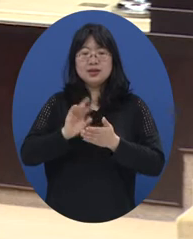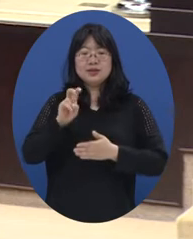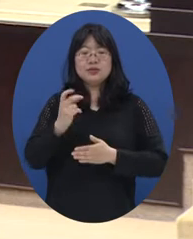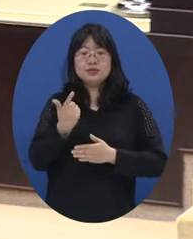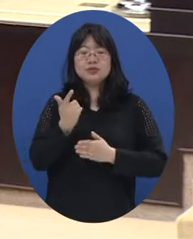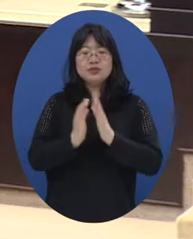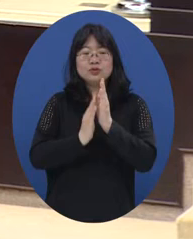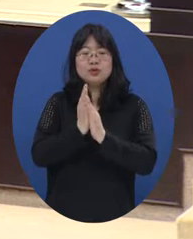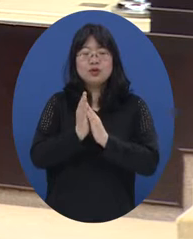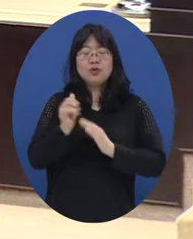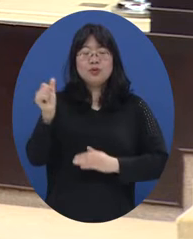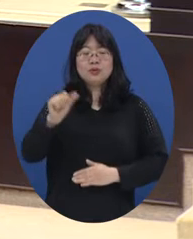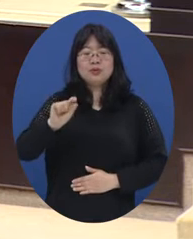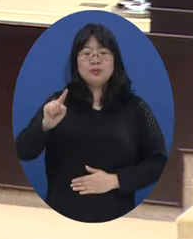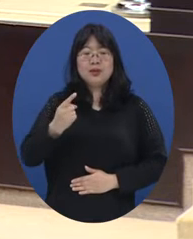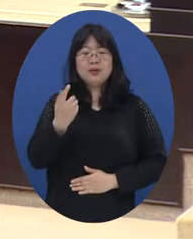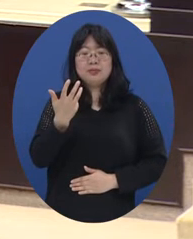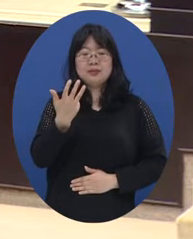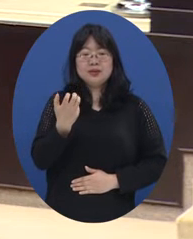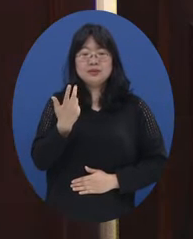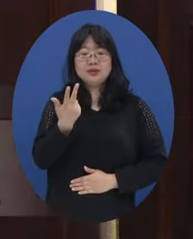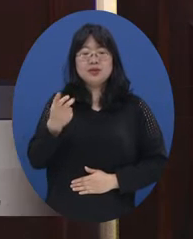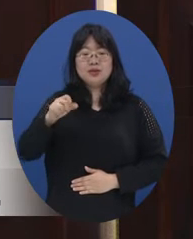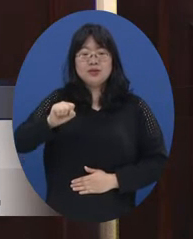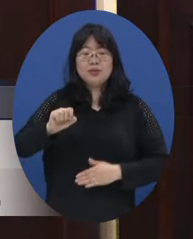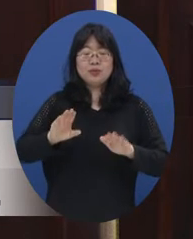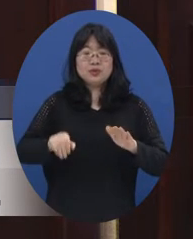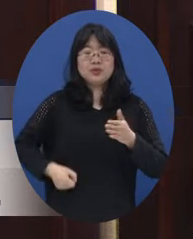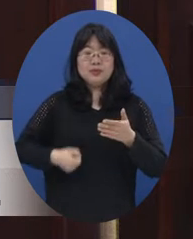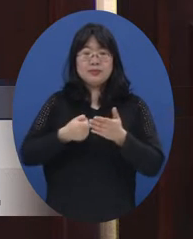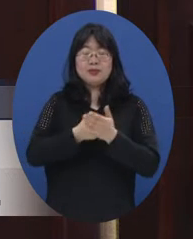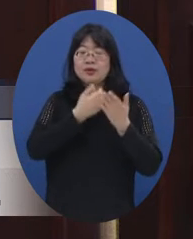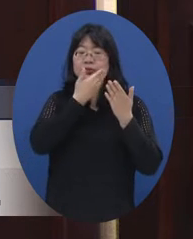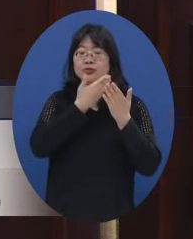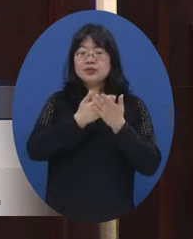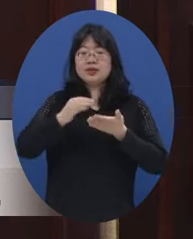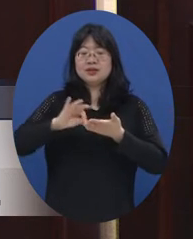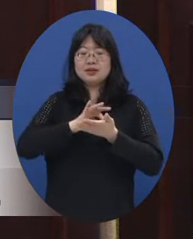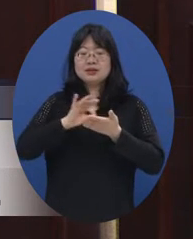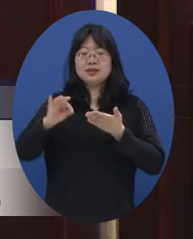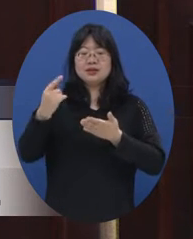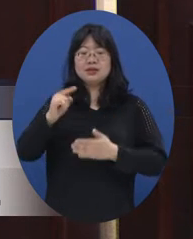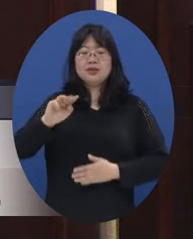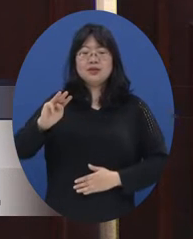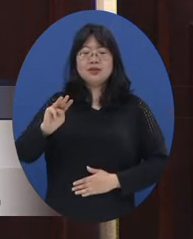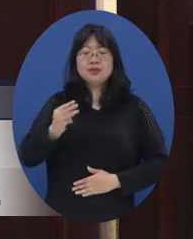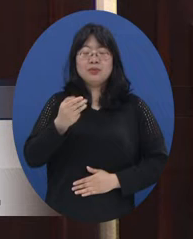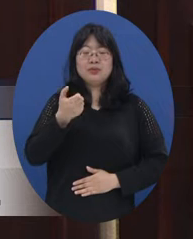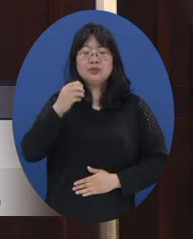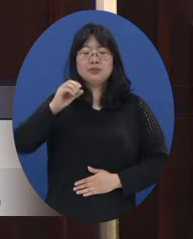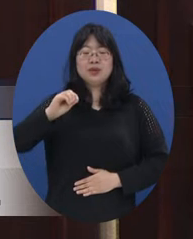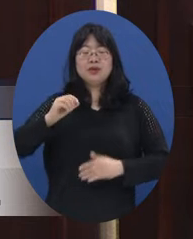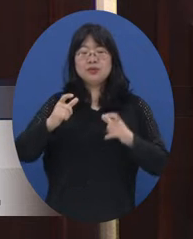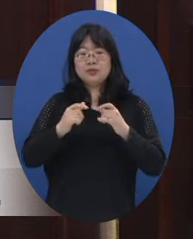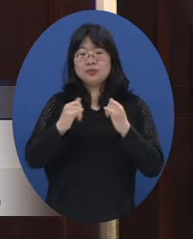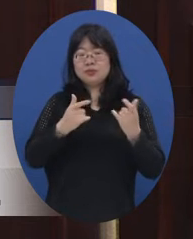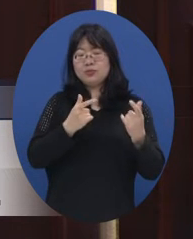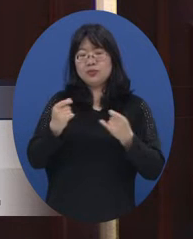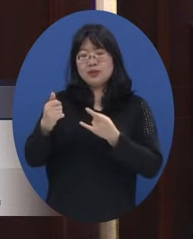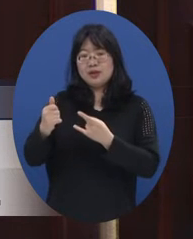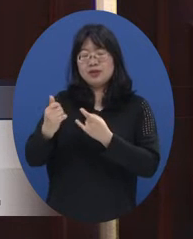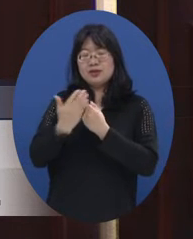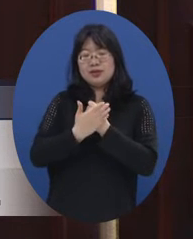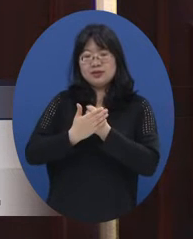26조 5180 7억원 입니다 어느 의결해 주신 소중한 에서는 전 350만 도민 모두에게